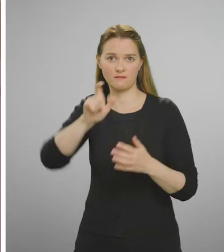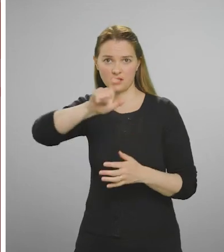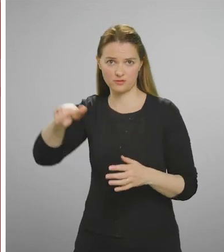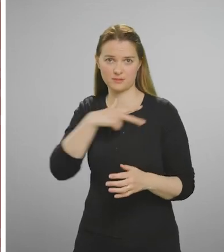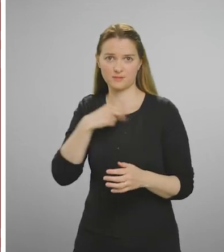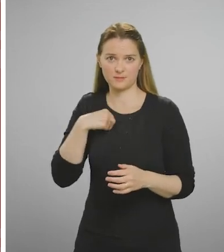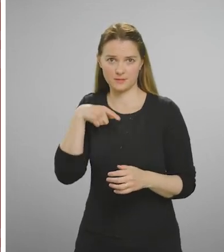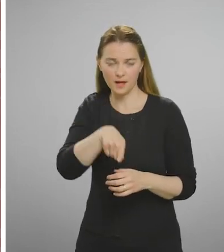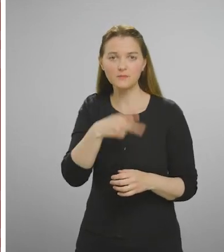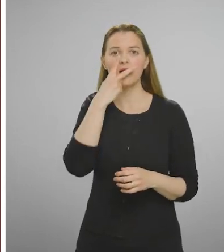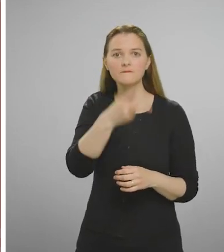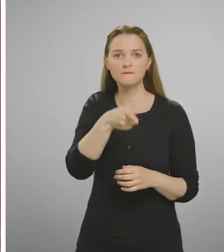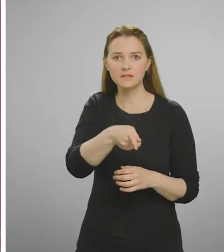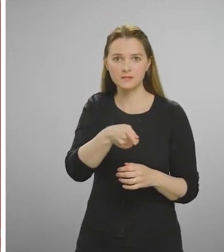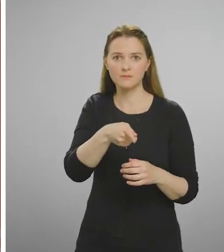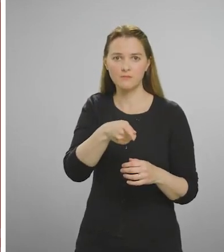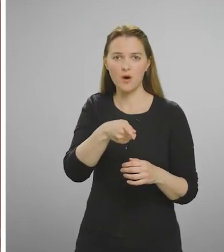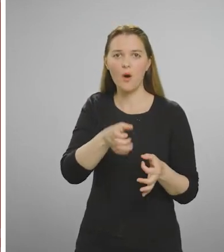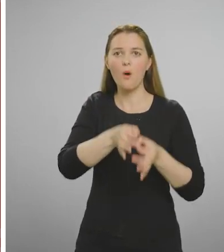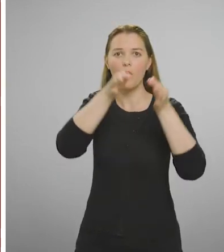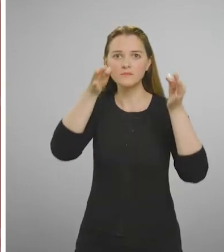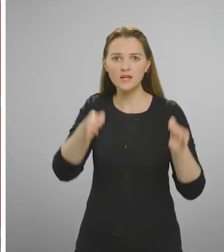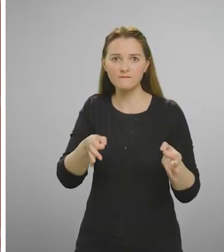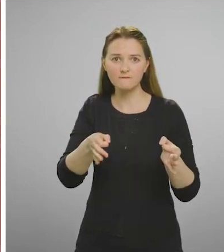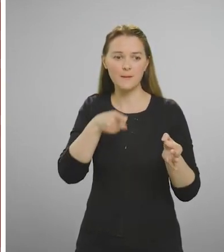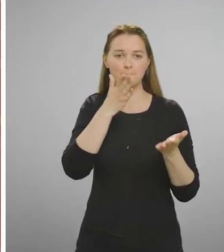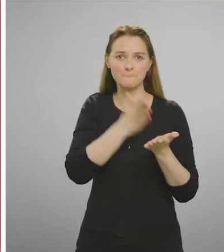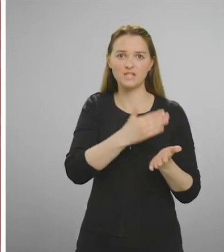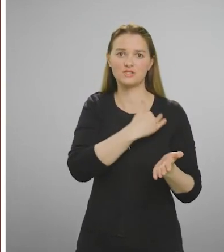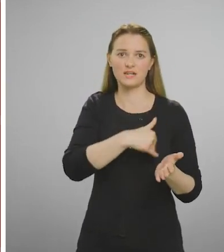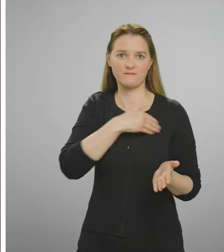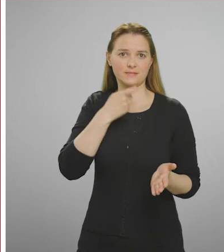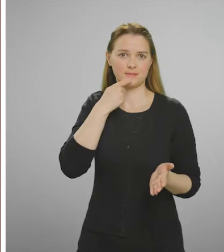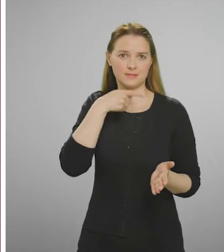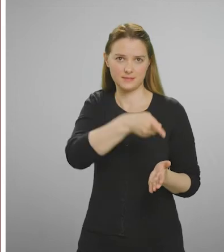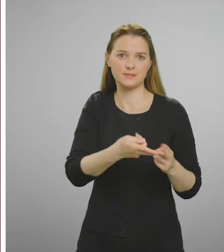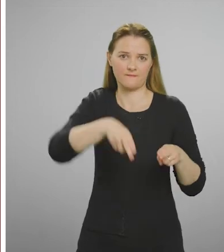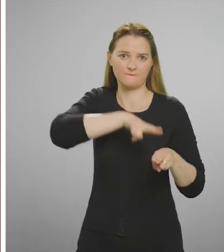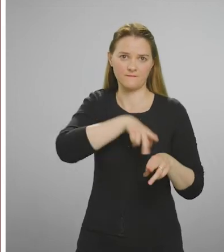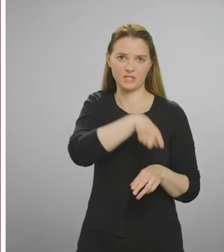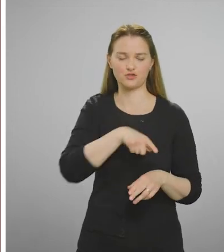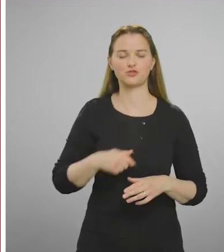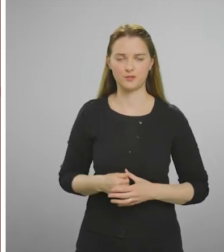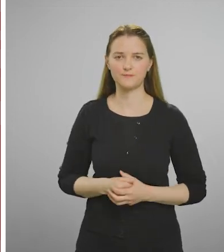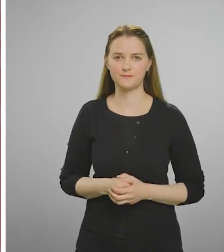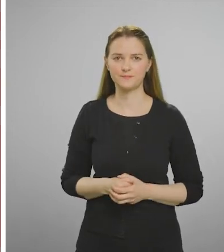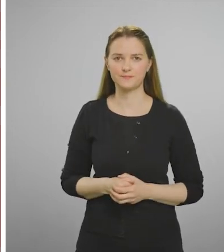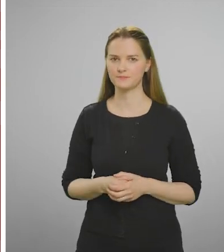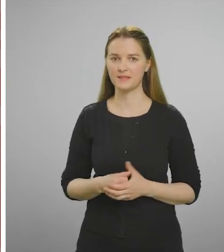Nacionalne sveučilišne knjižnice u Zagrebu, razvidno je da su među objavljenim djelima u većini izvorna hrvatska